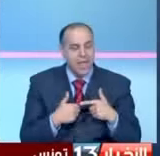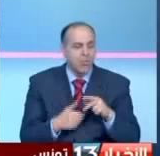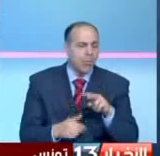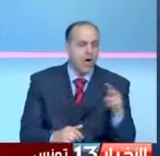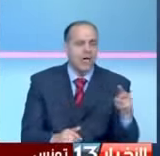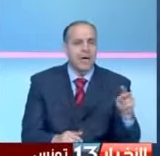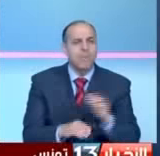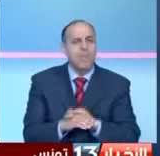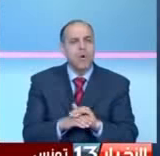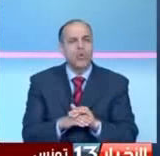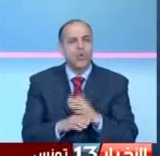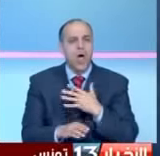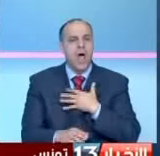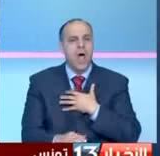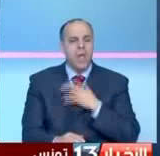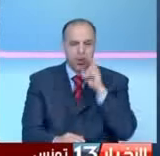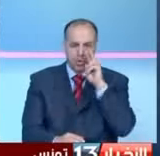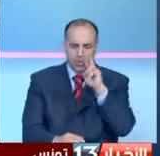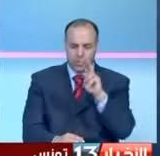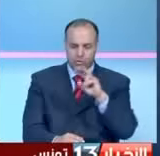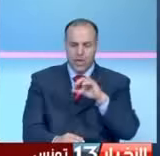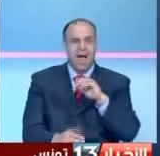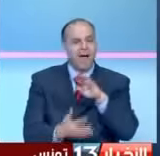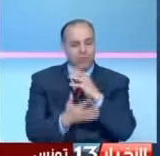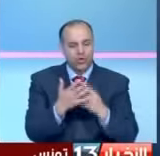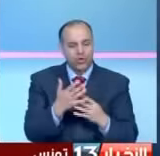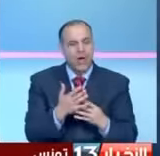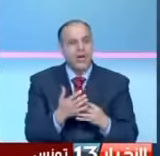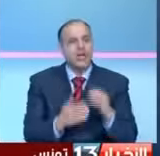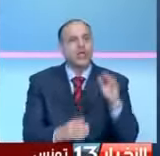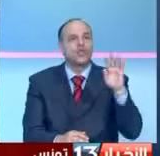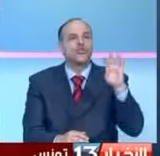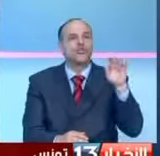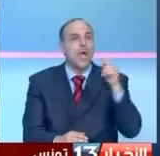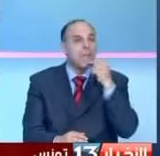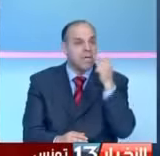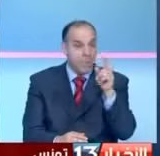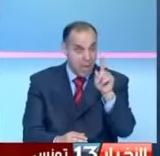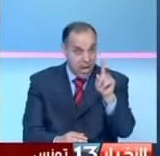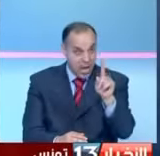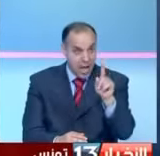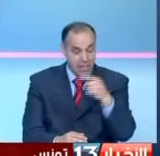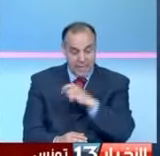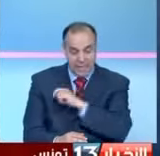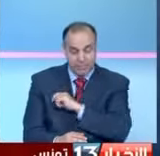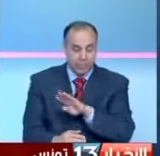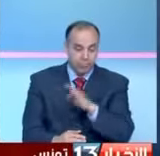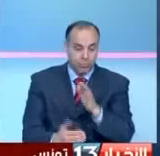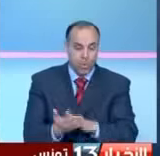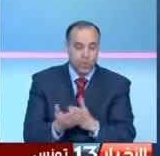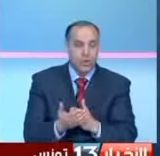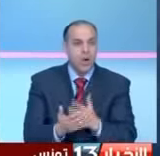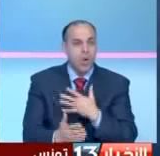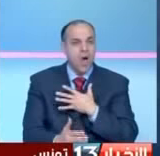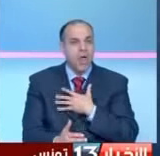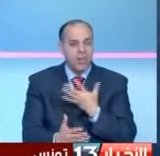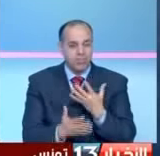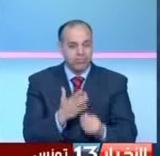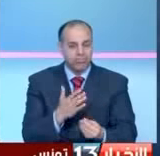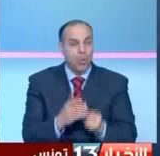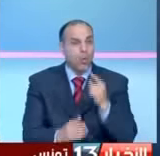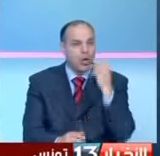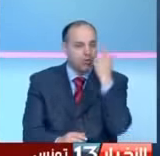وغيرها من المواضيع التي تطرق إليها الشاب في قصائده. حولها رضا مامي للإسبانية، وحارس أن لا يفقد